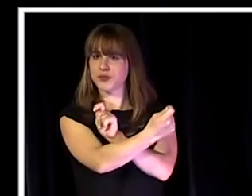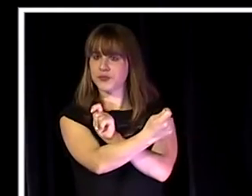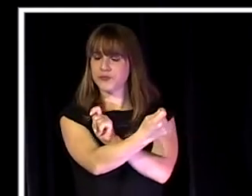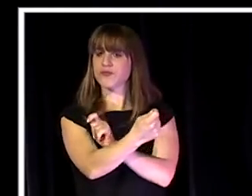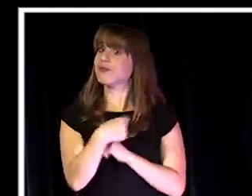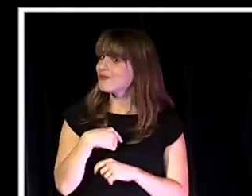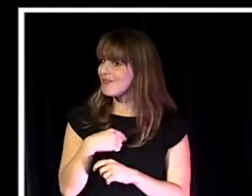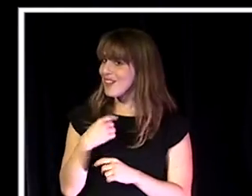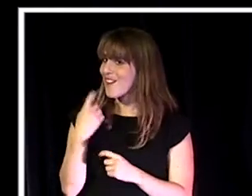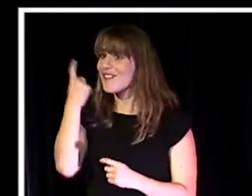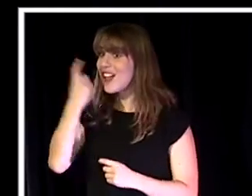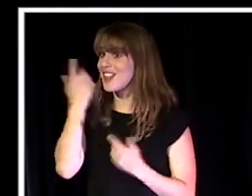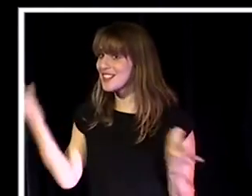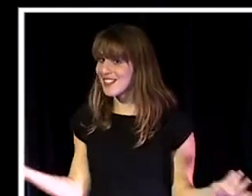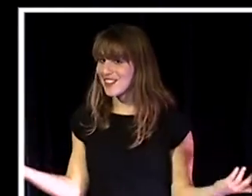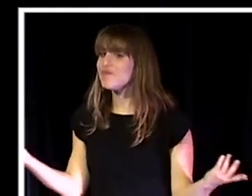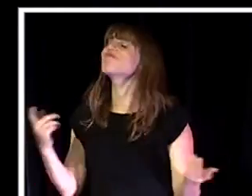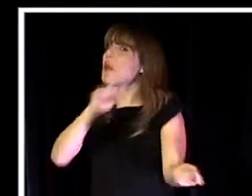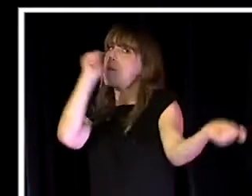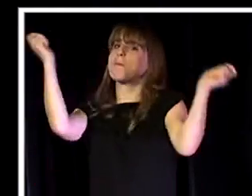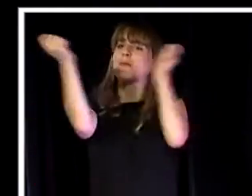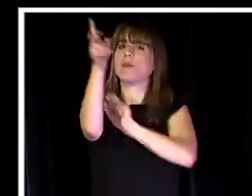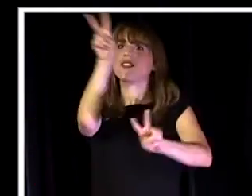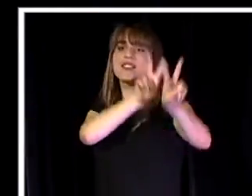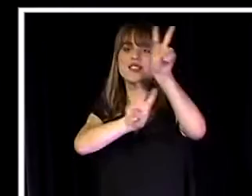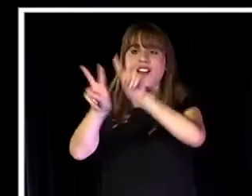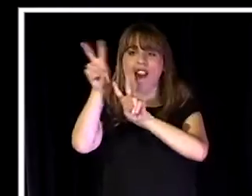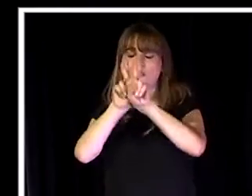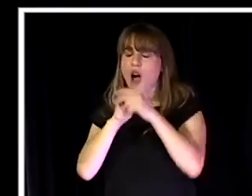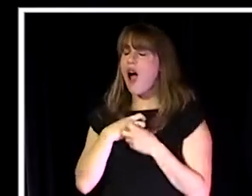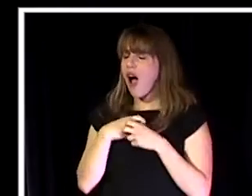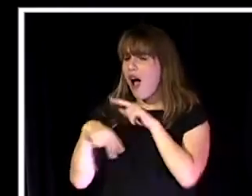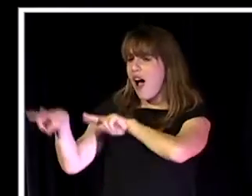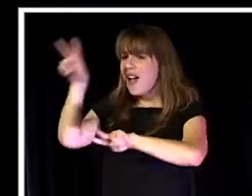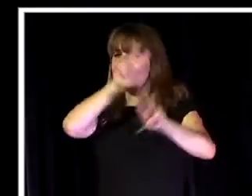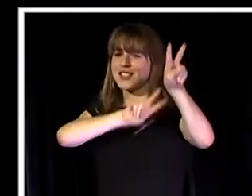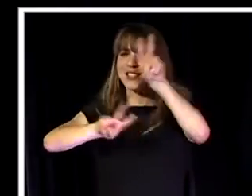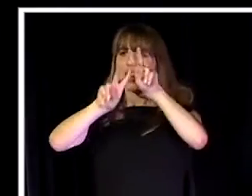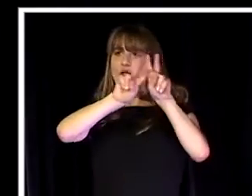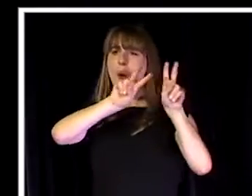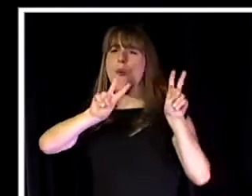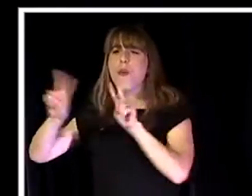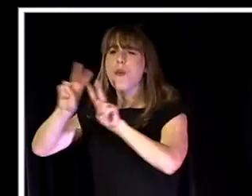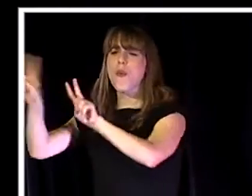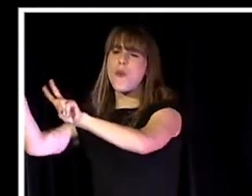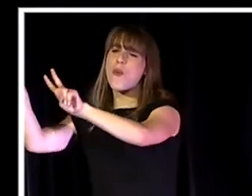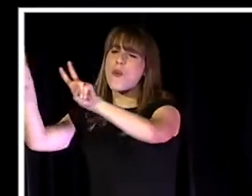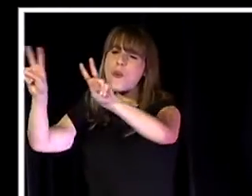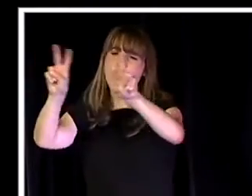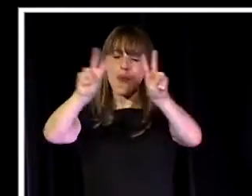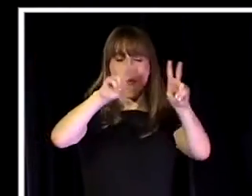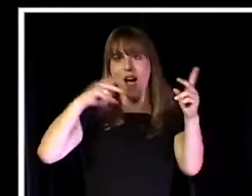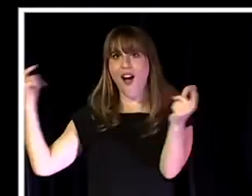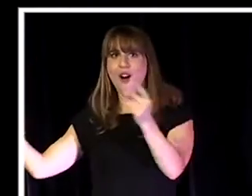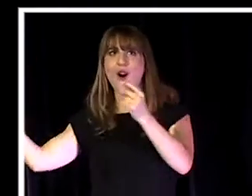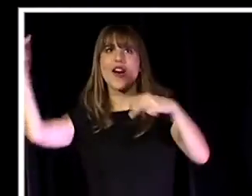Και μαντέψτε, έγινε σύννεφο. Και σαν σύννεφο άρχισε να πηγαίνει από εδώ και από εκεί, να